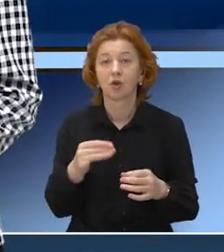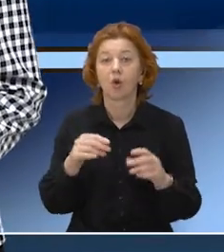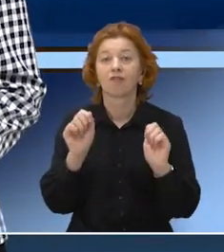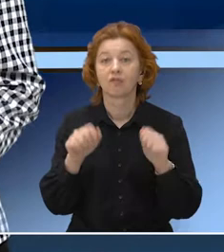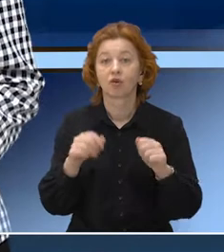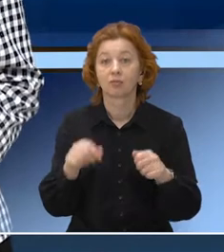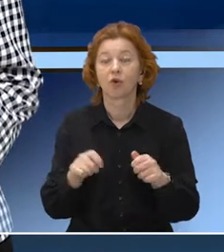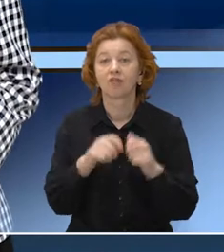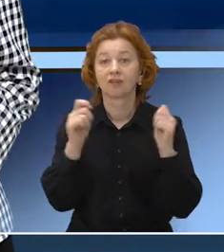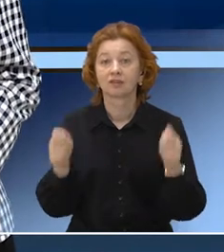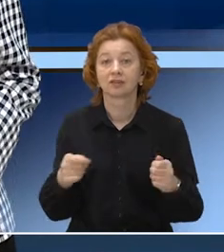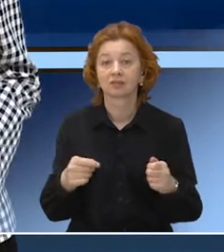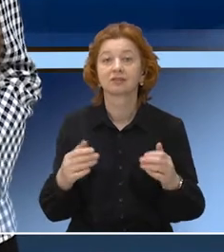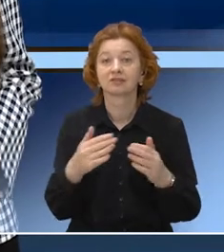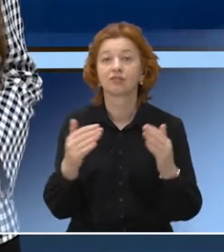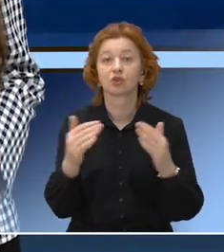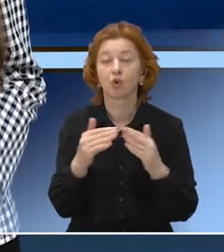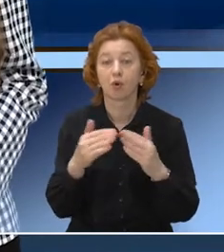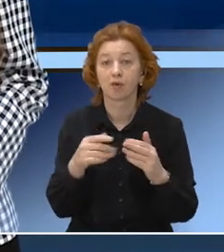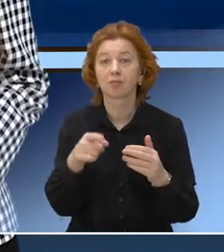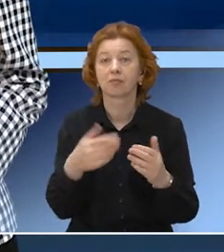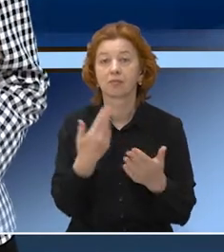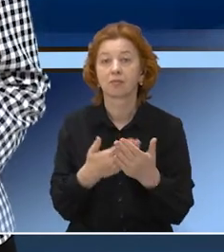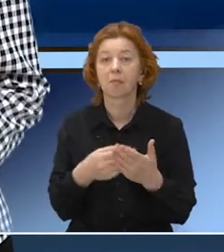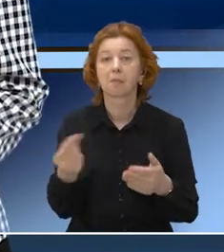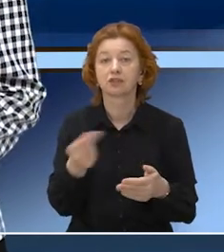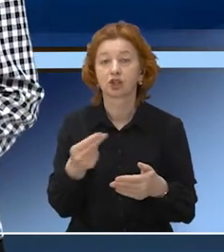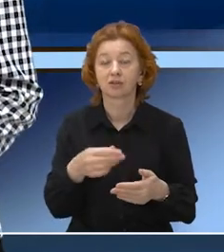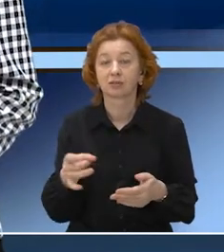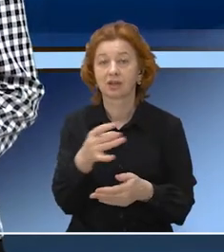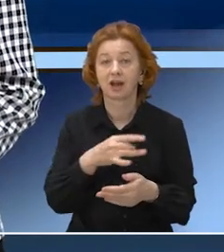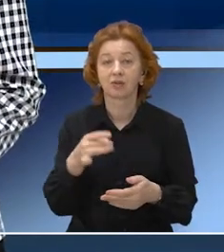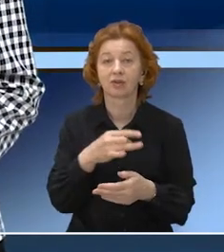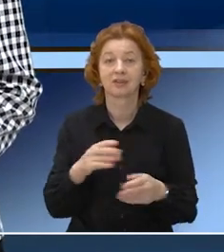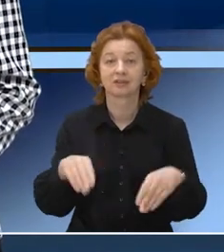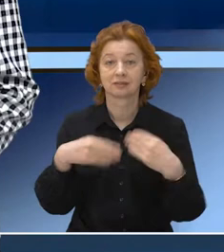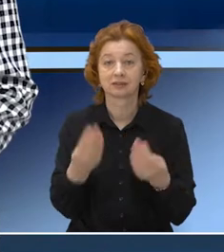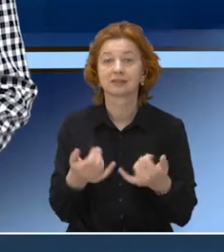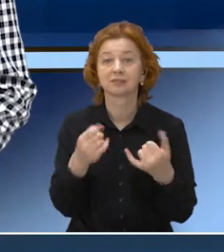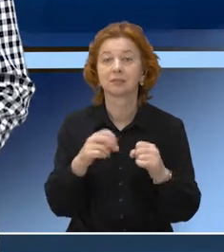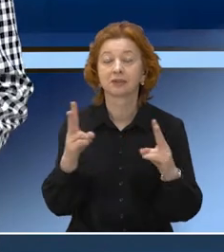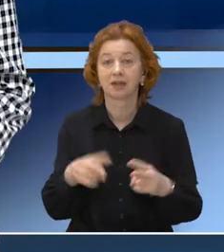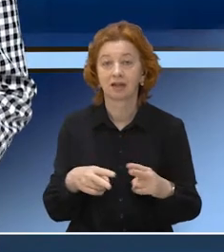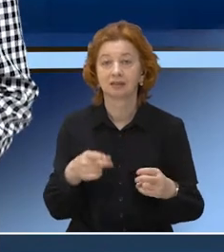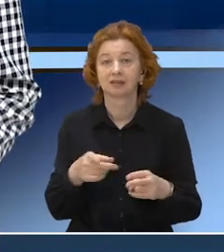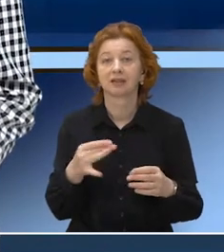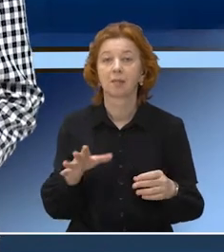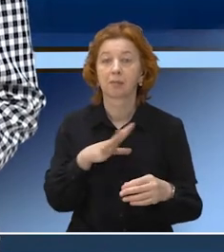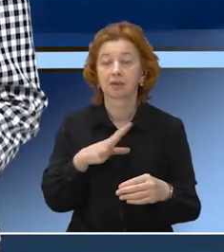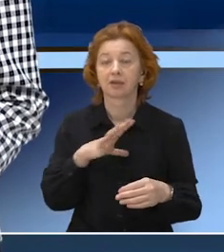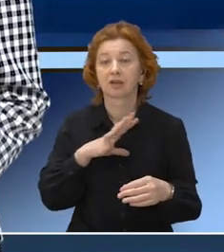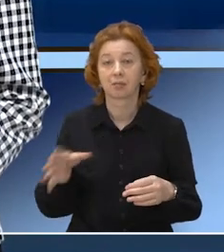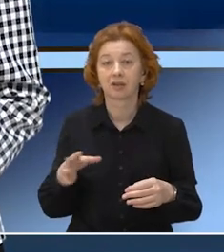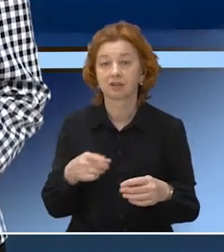О возможности возобновления работы дома-музея в селе Летник Песчанокопского района говорили специалисты. Но быть ему или